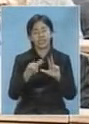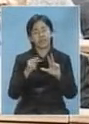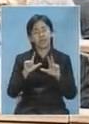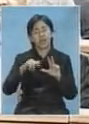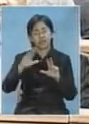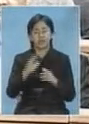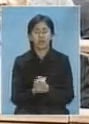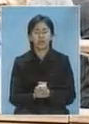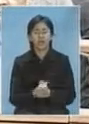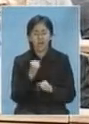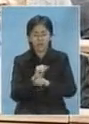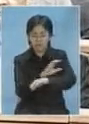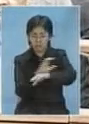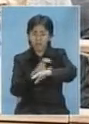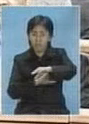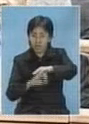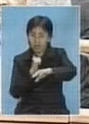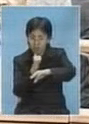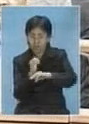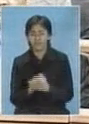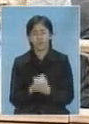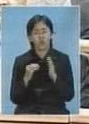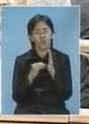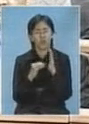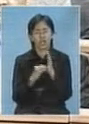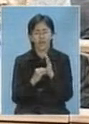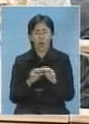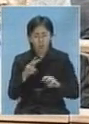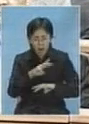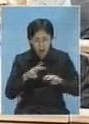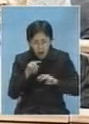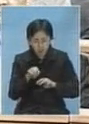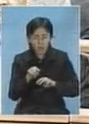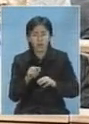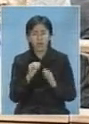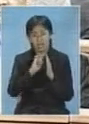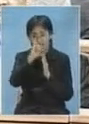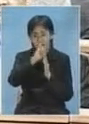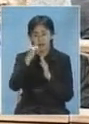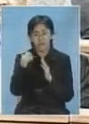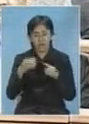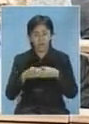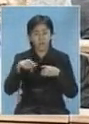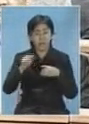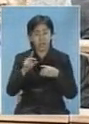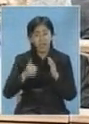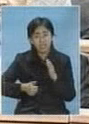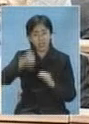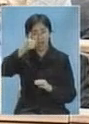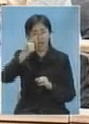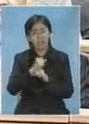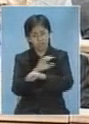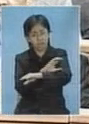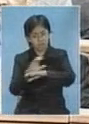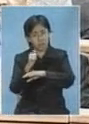ทำไมท่านไม่เอาไปสร้างรถไฟฟ้าครับกรุงเทพมหานครยังว่างเชียงใหม่นี่พรรคเพื่อไทยชนะเยอะแยะไปทำรถไฟฟ้าให้เข